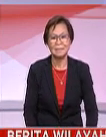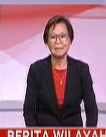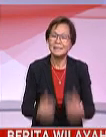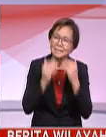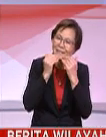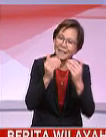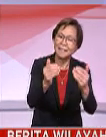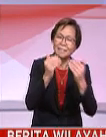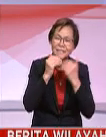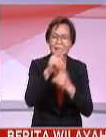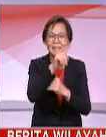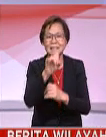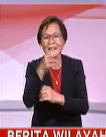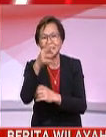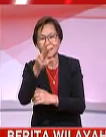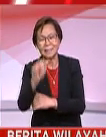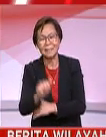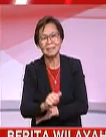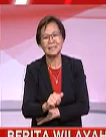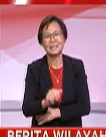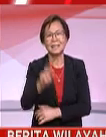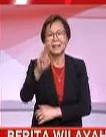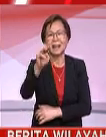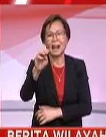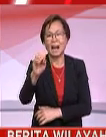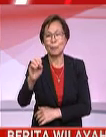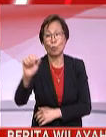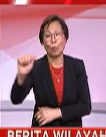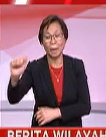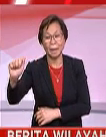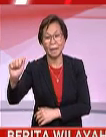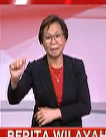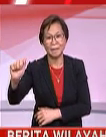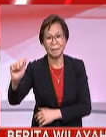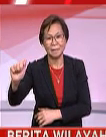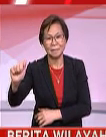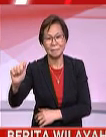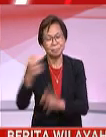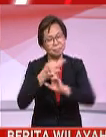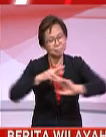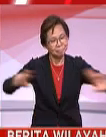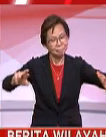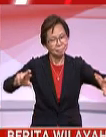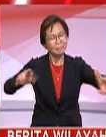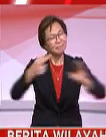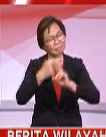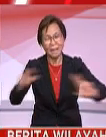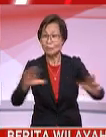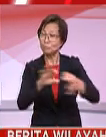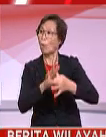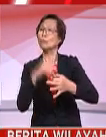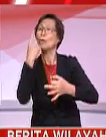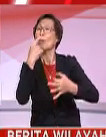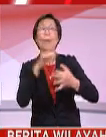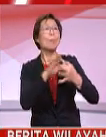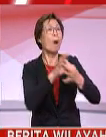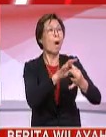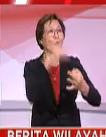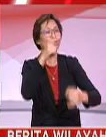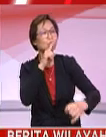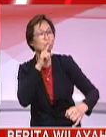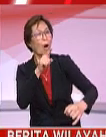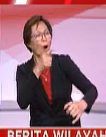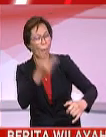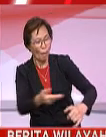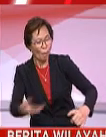Baik, terima kasih Zehra. Kementerian Pertanian dan Industri Makanan MAFI bersedia untuk bekerjasama dengan mana-mana pihak dalam